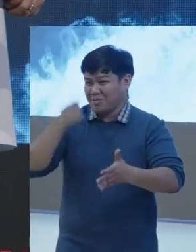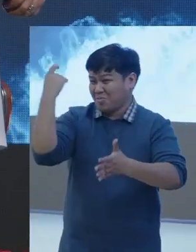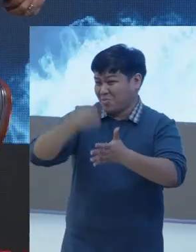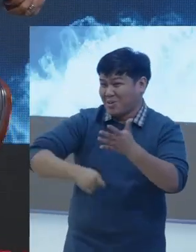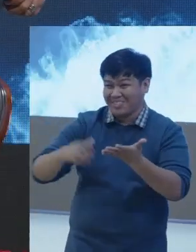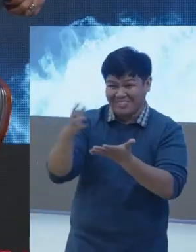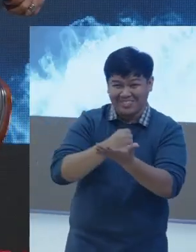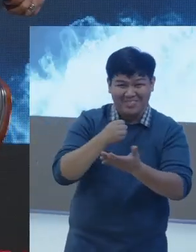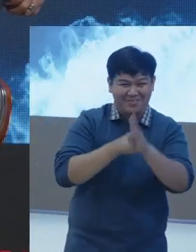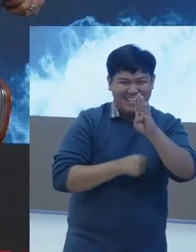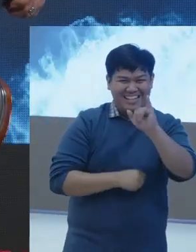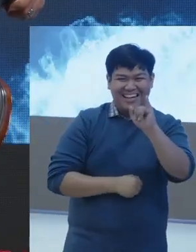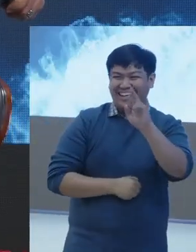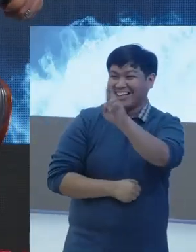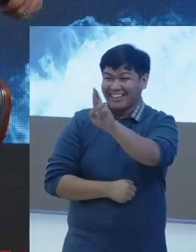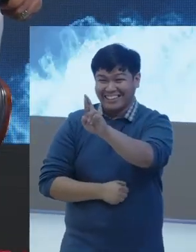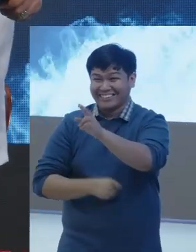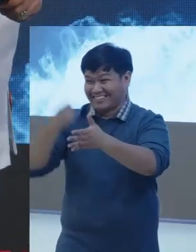ng BIR.